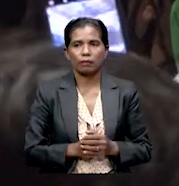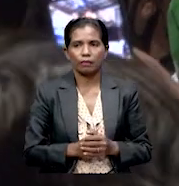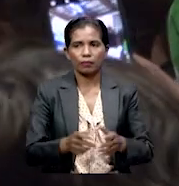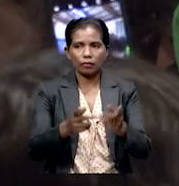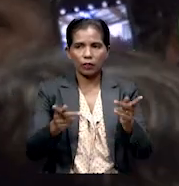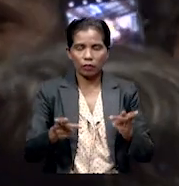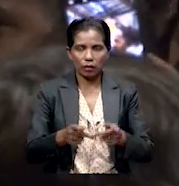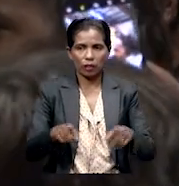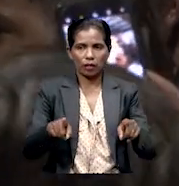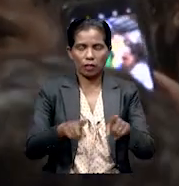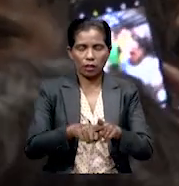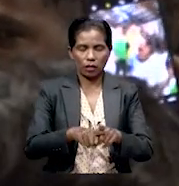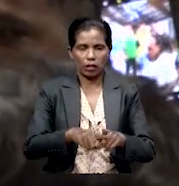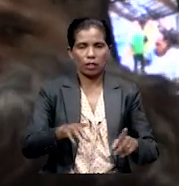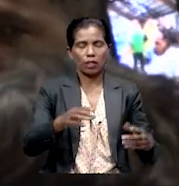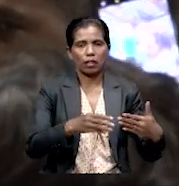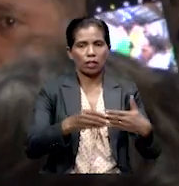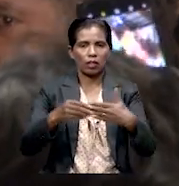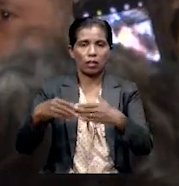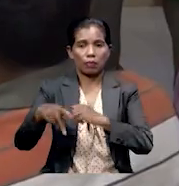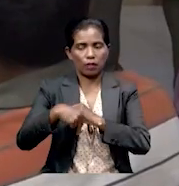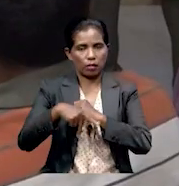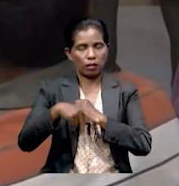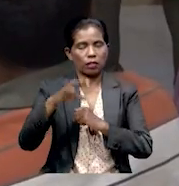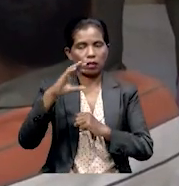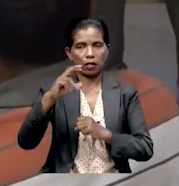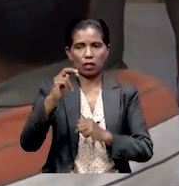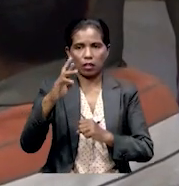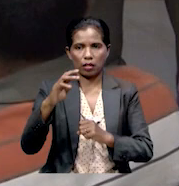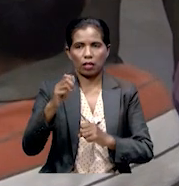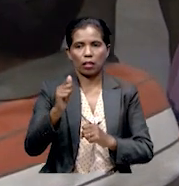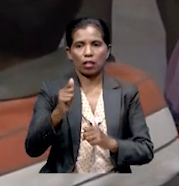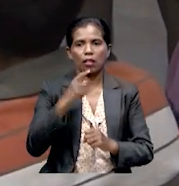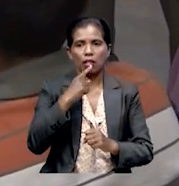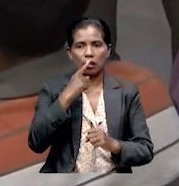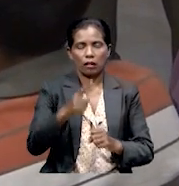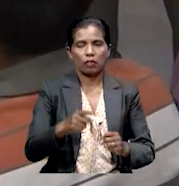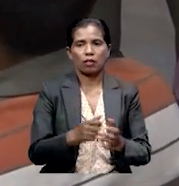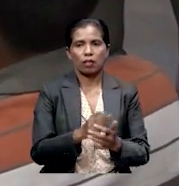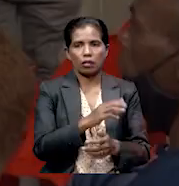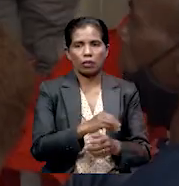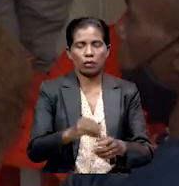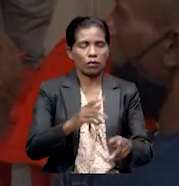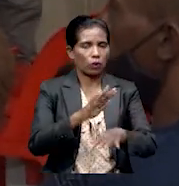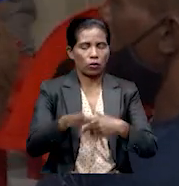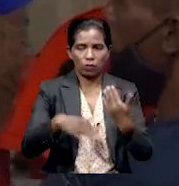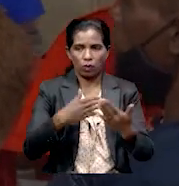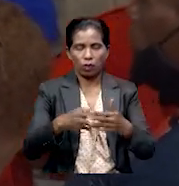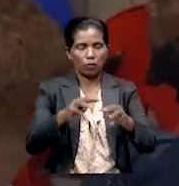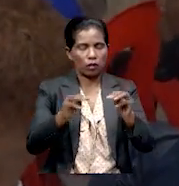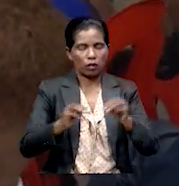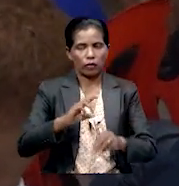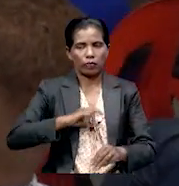Hanesan, koordinator Partidu Sinerte Munisipiu Vikeke Anakleto Freitas Seteten, ho esforso toma kusi parte hotu ia Munisipiu